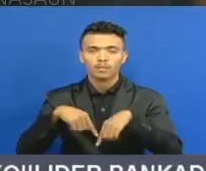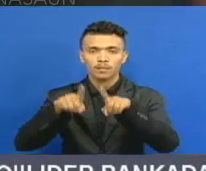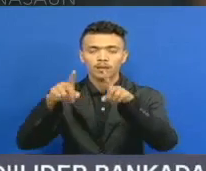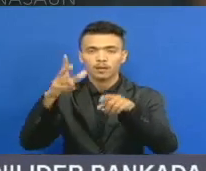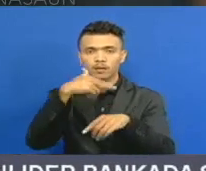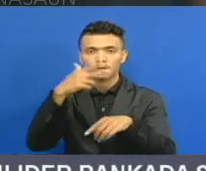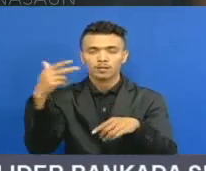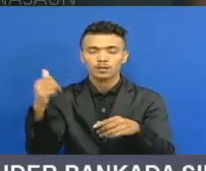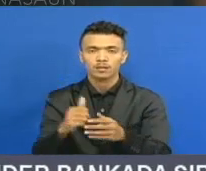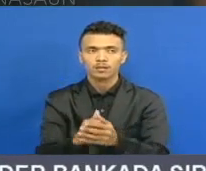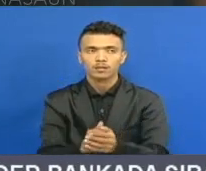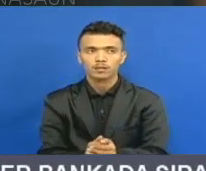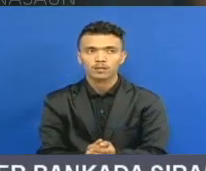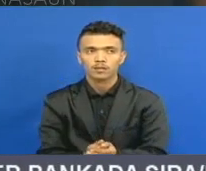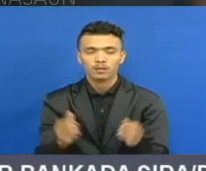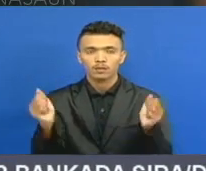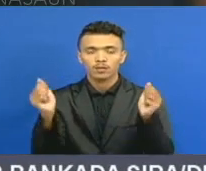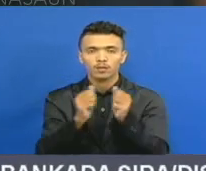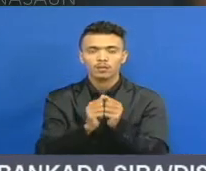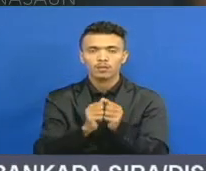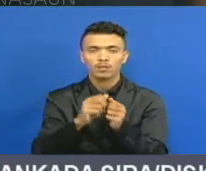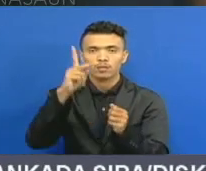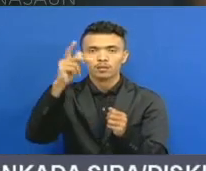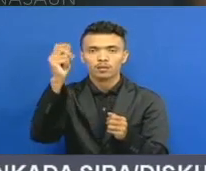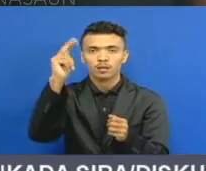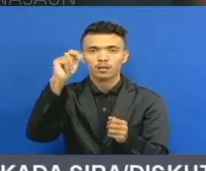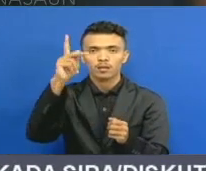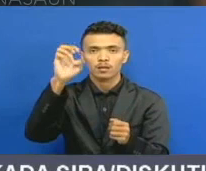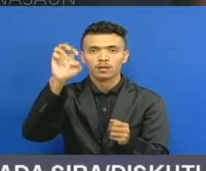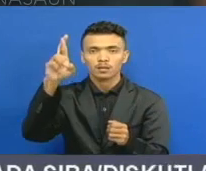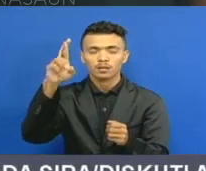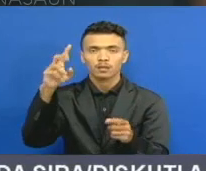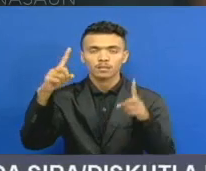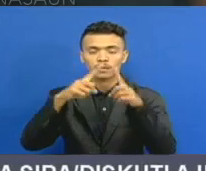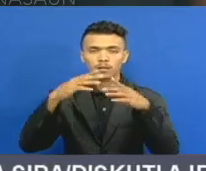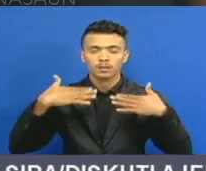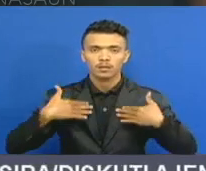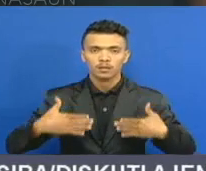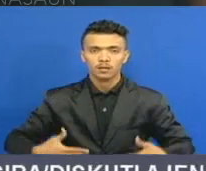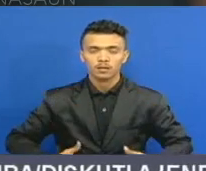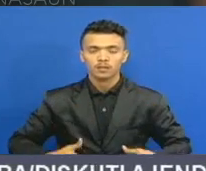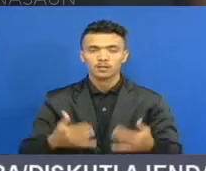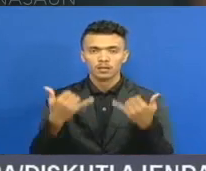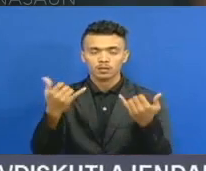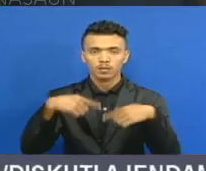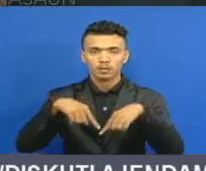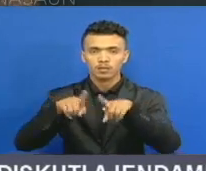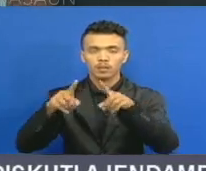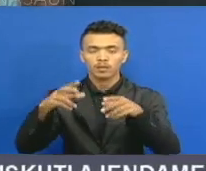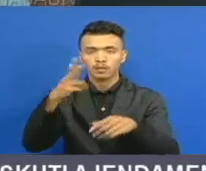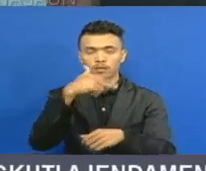tambah operannya yun ho kanker botira kon musuh banis lorong to in lorong bahaya Indonesia emersisi